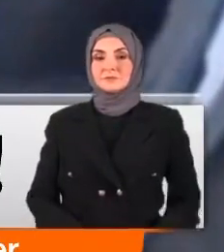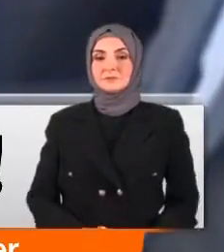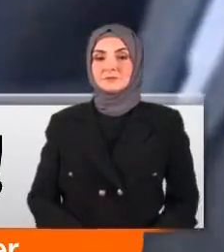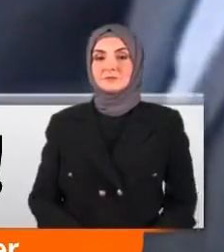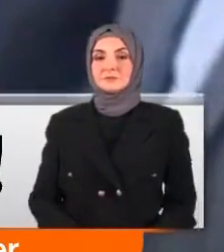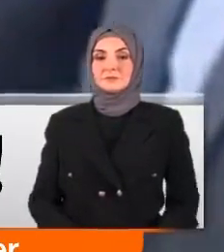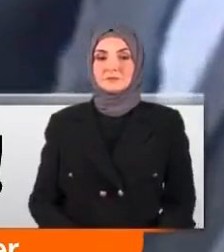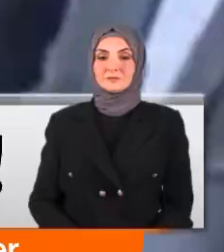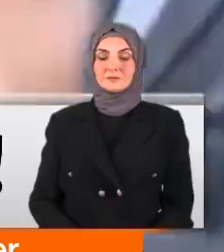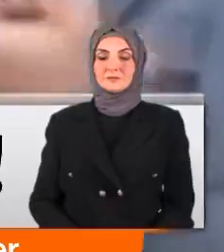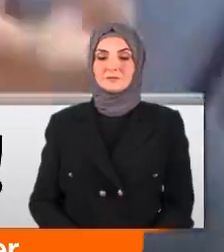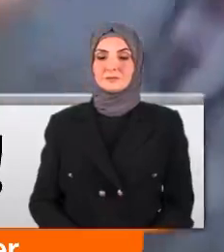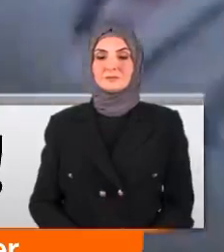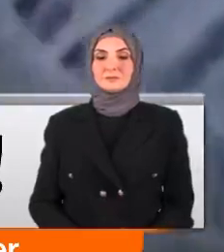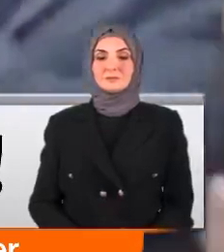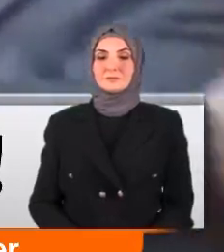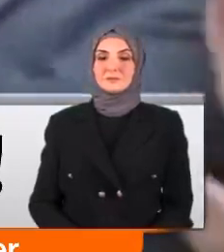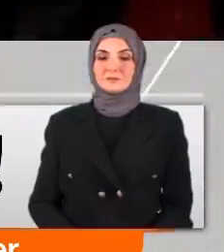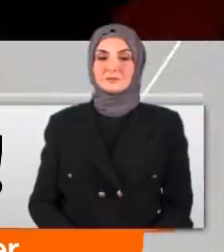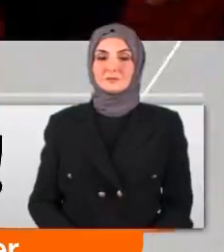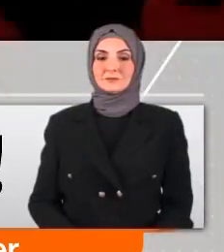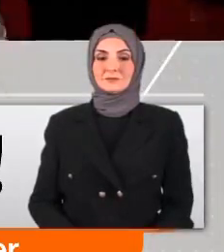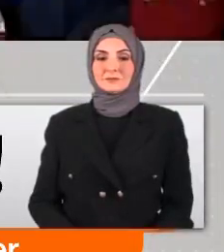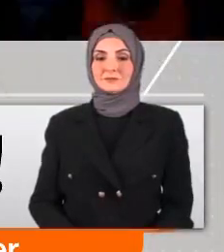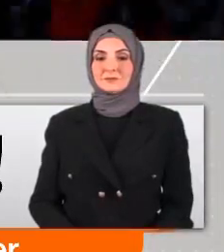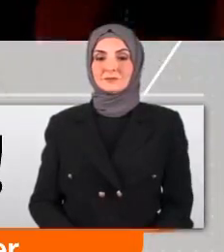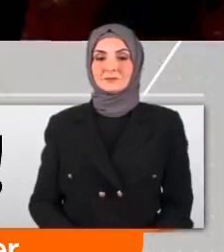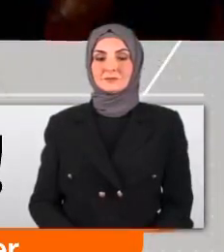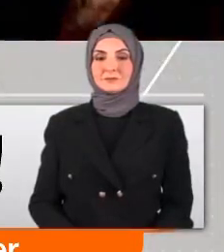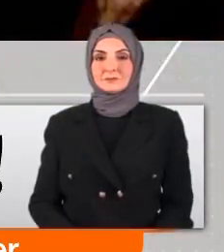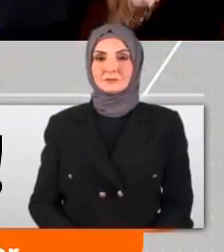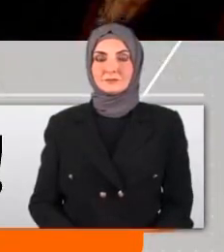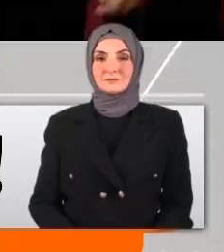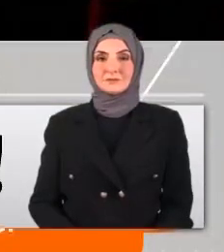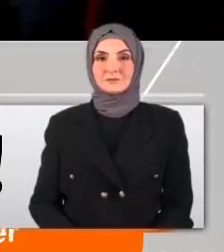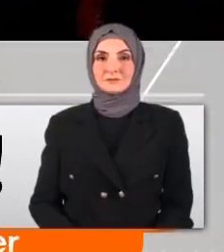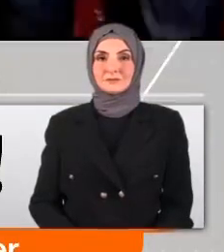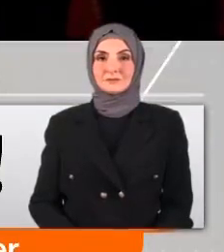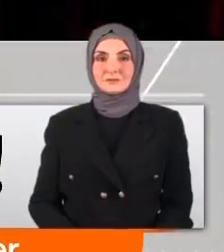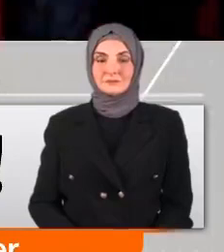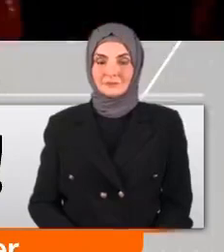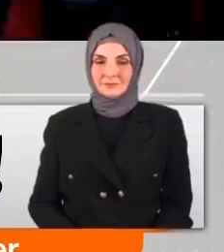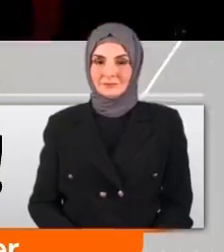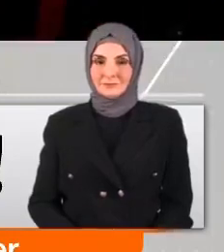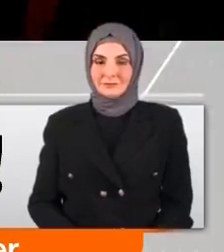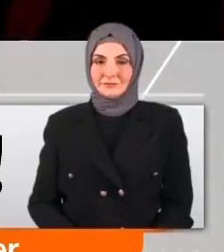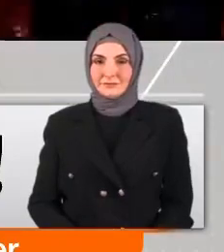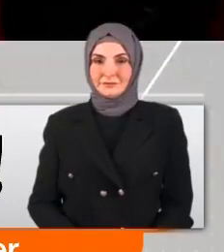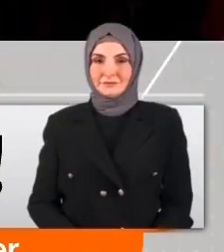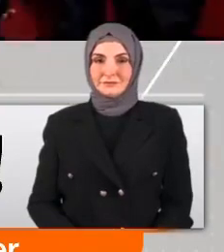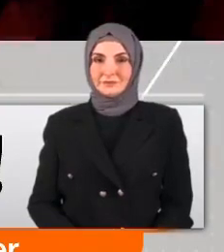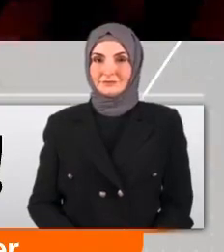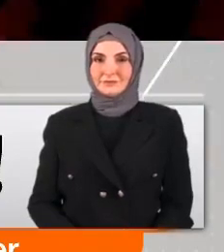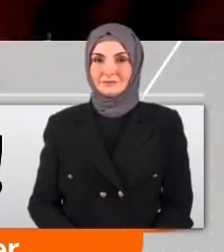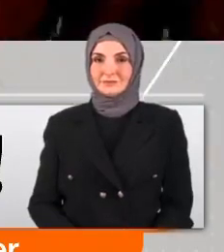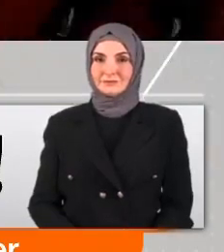Başkan Apo'nun heykelini dikeceğiz, heykelini. Selahattin Demirtaş bir hükümlü değildir. Affa da ihtiyacı yoktur.